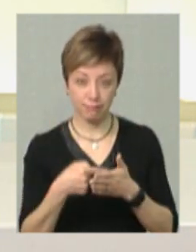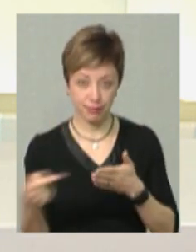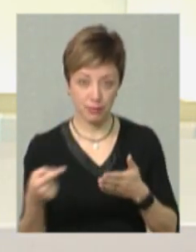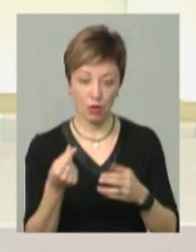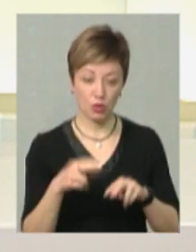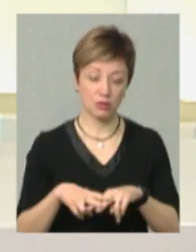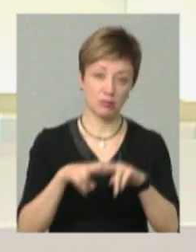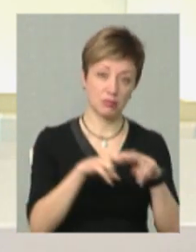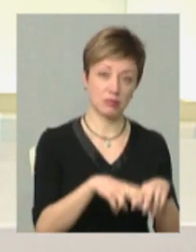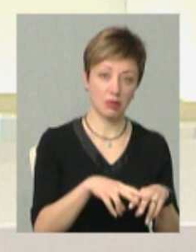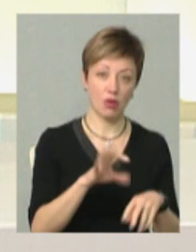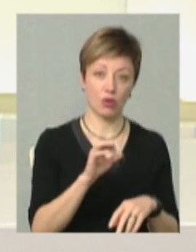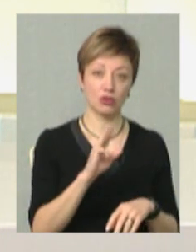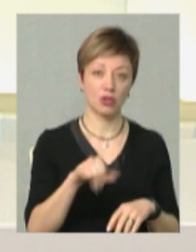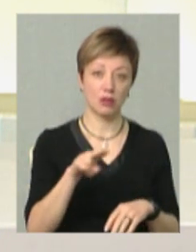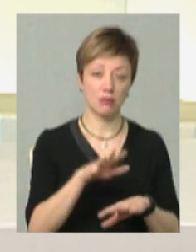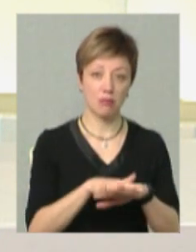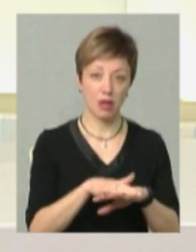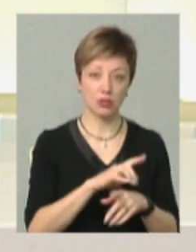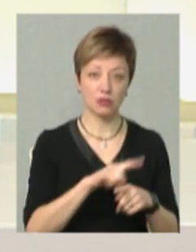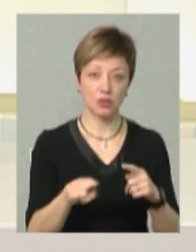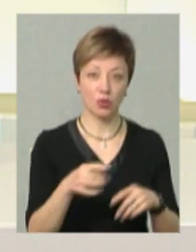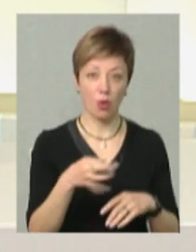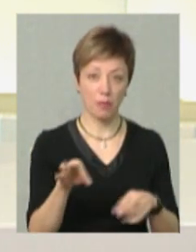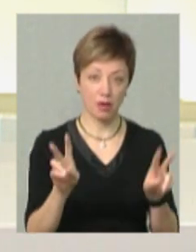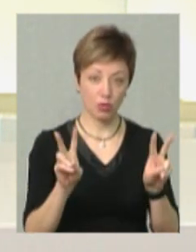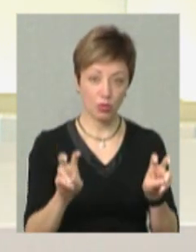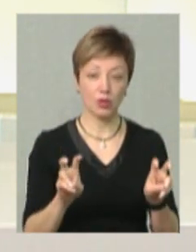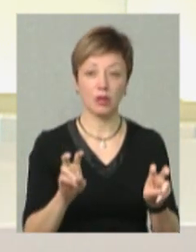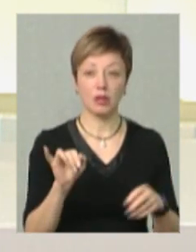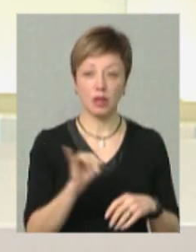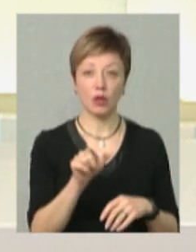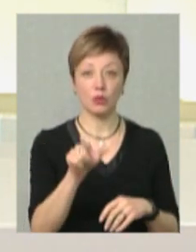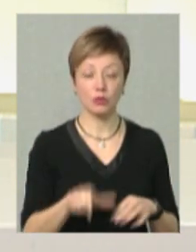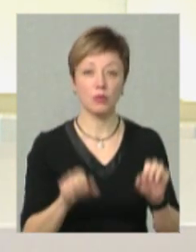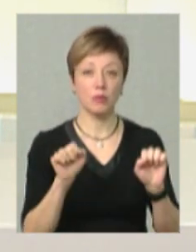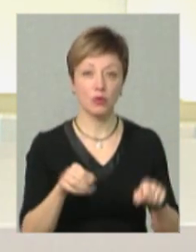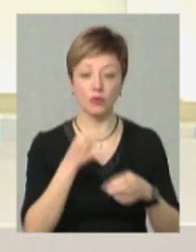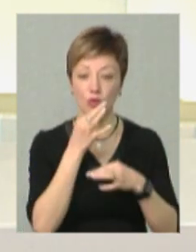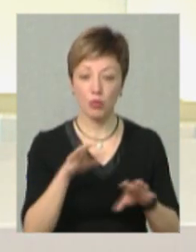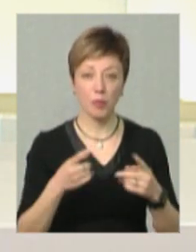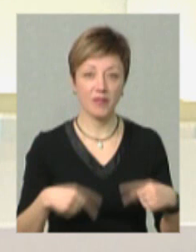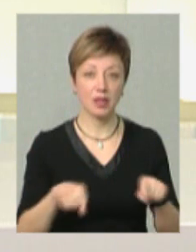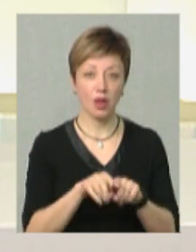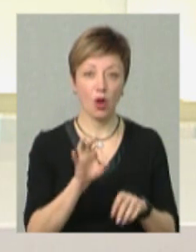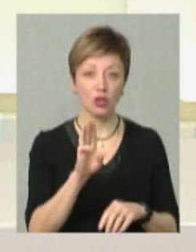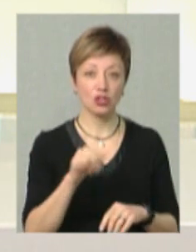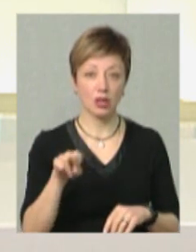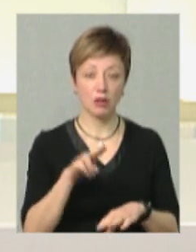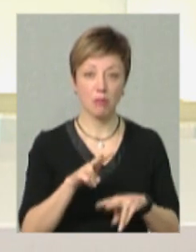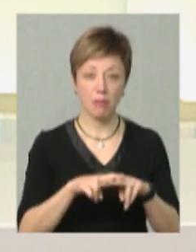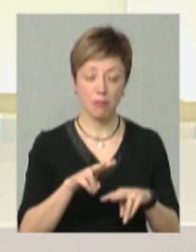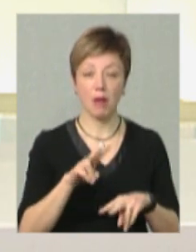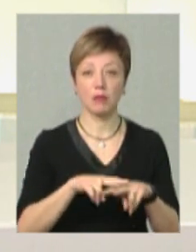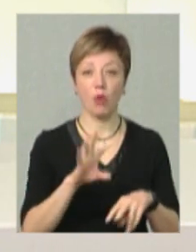перераховуються кошти на Ощадбанк, на швидку копійку. І особа може в будь-якому відділенні Ощадбанку прийти з паспортом